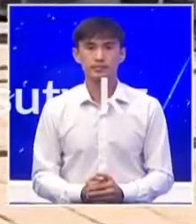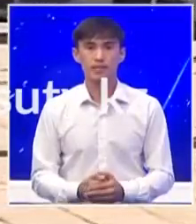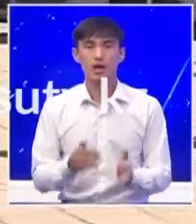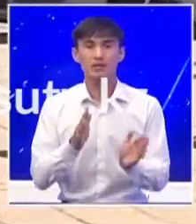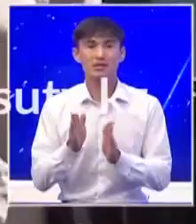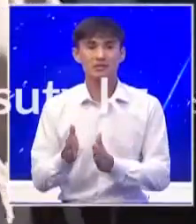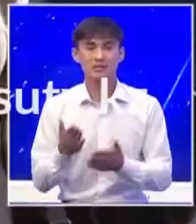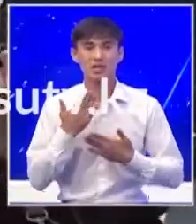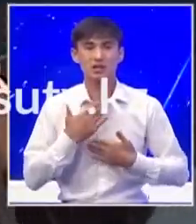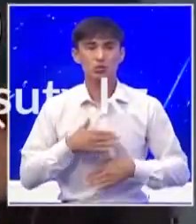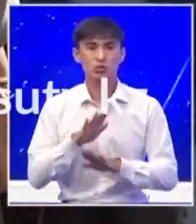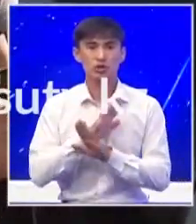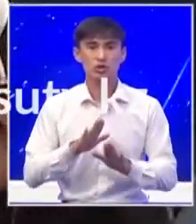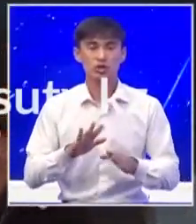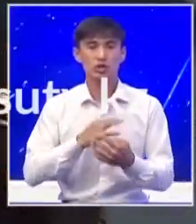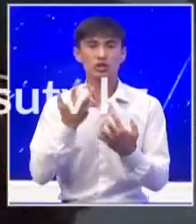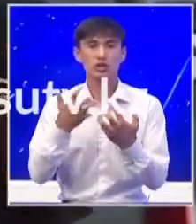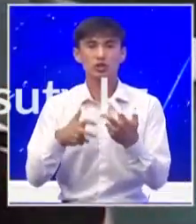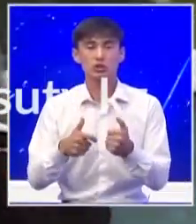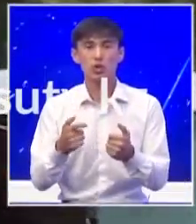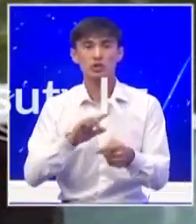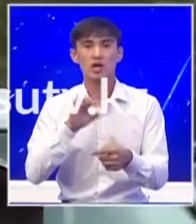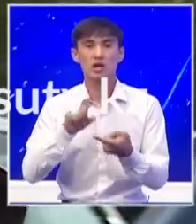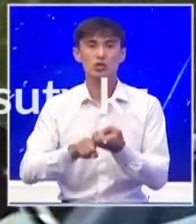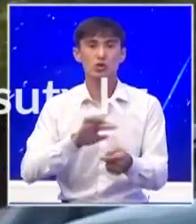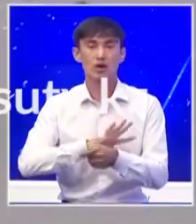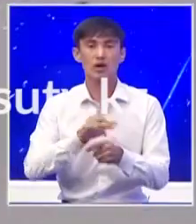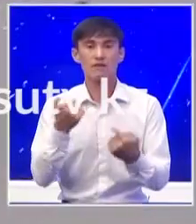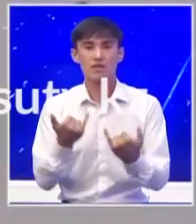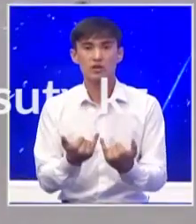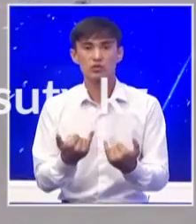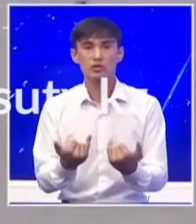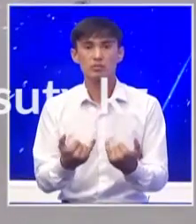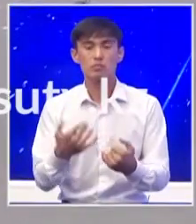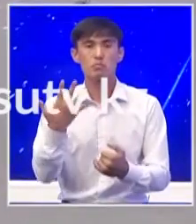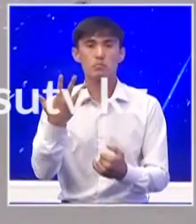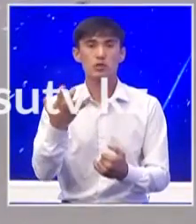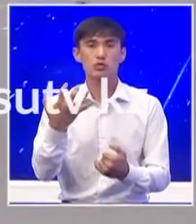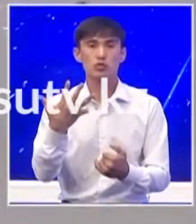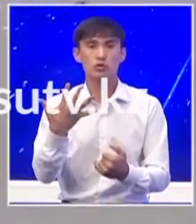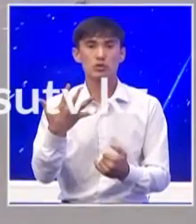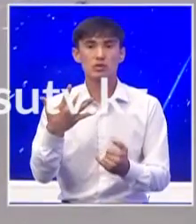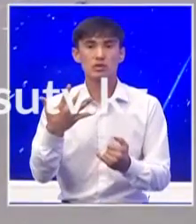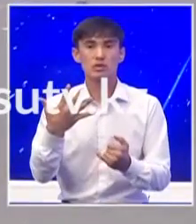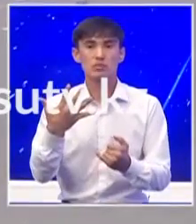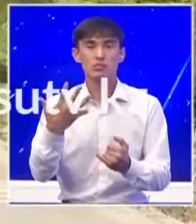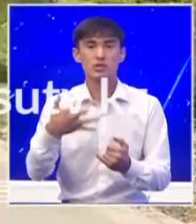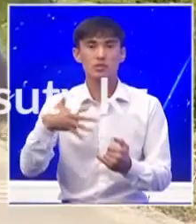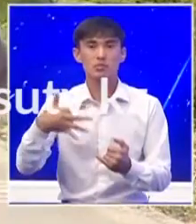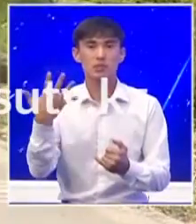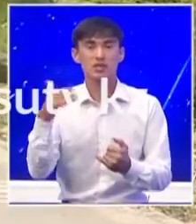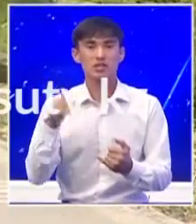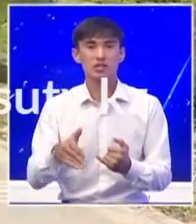Статистика неутешительна. Число зараженных коронавирусом в стране на сегодня – более 557 тысяч казахстанцев.